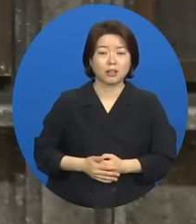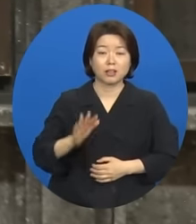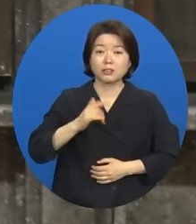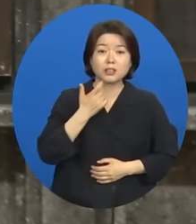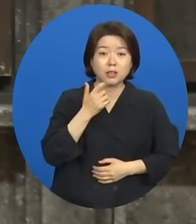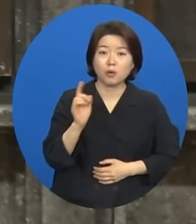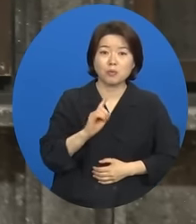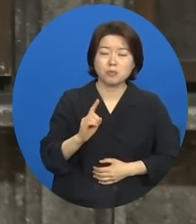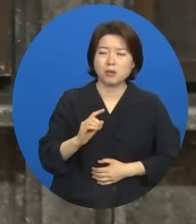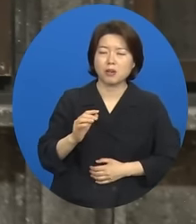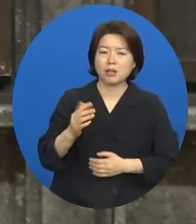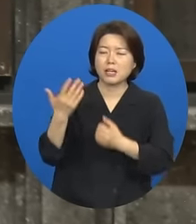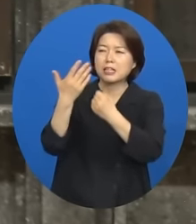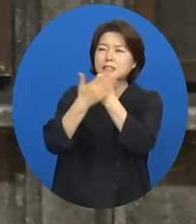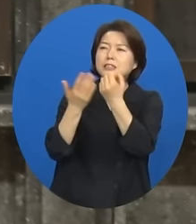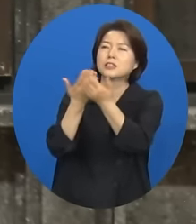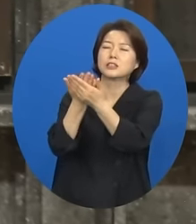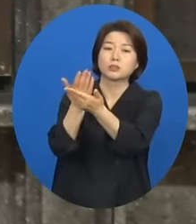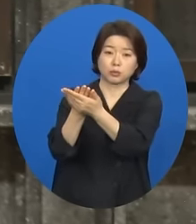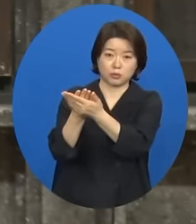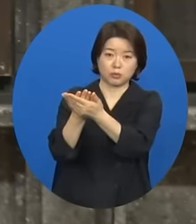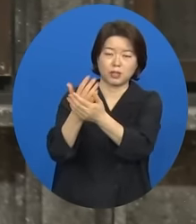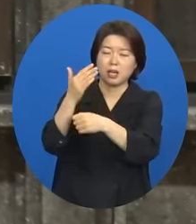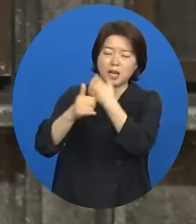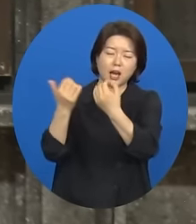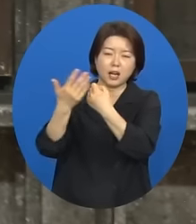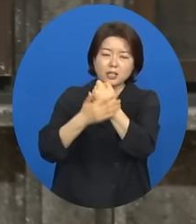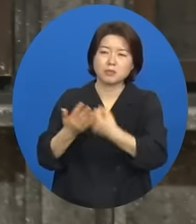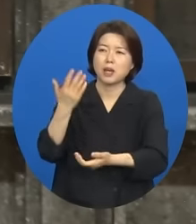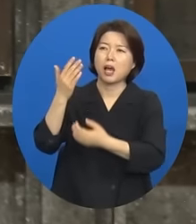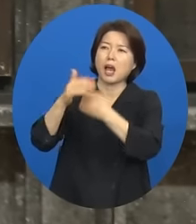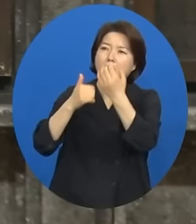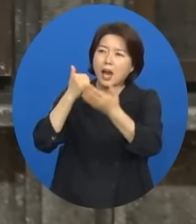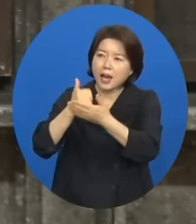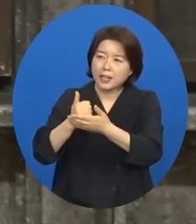있어요? 하나님의 은총, 하나님의 호의,